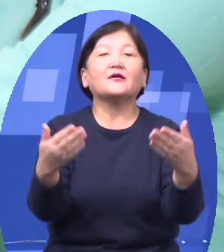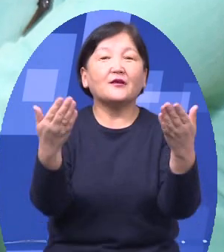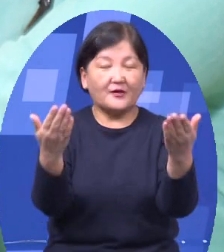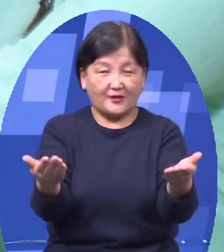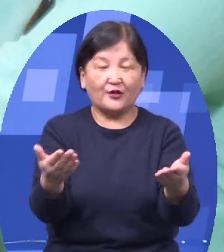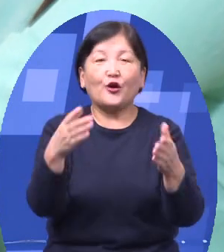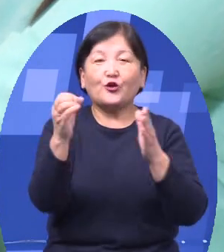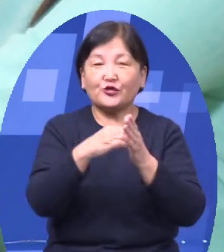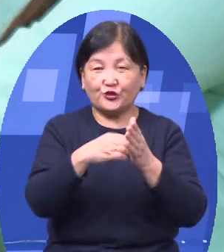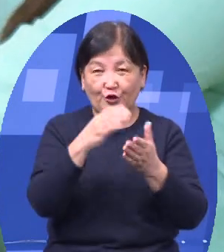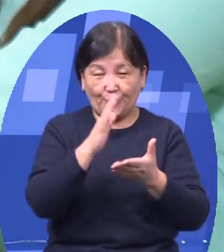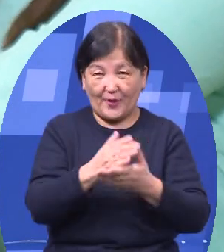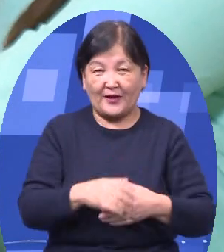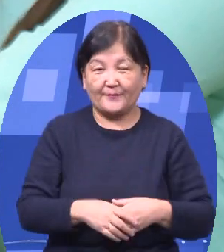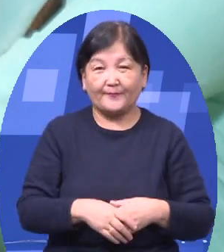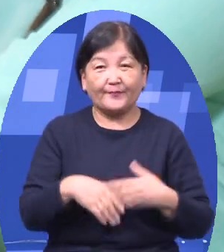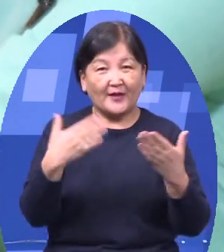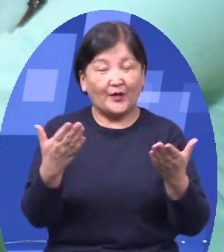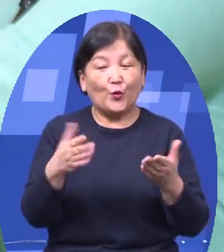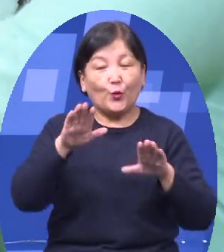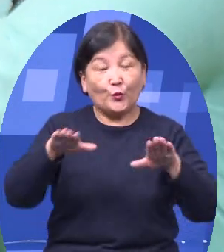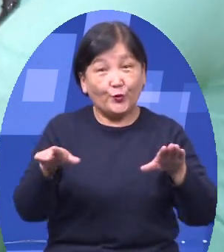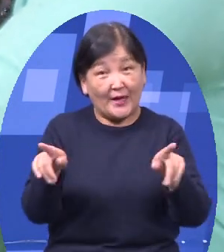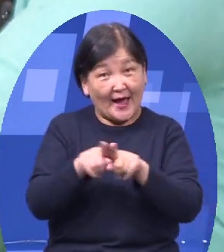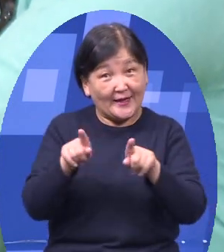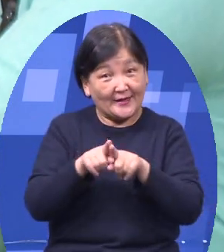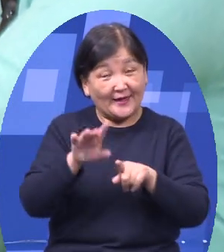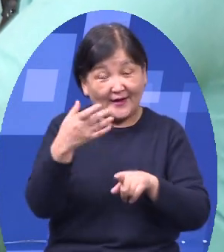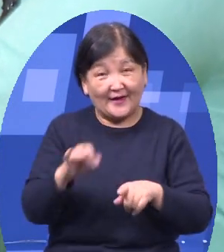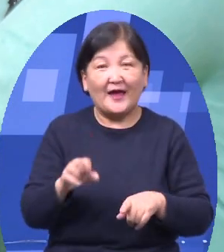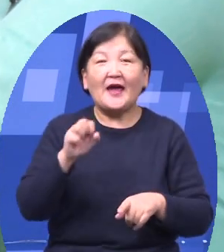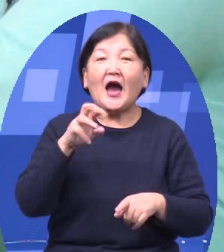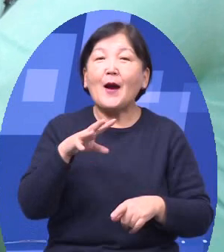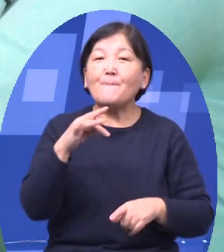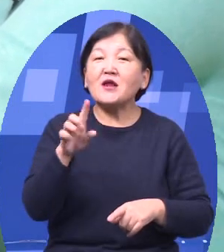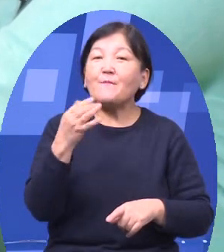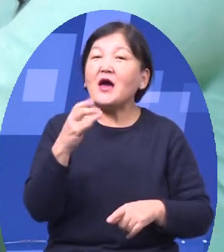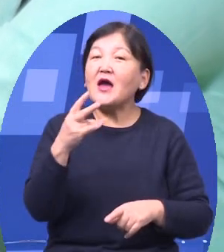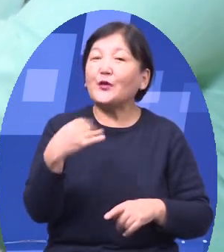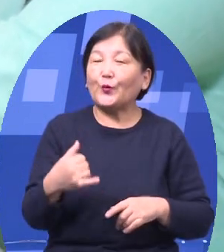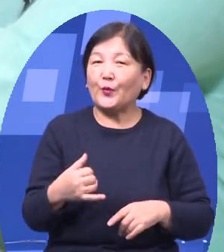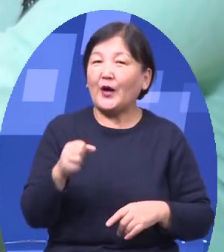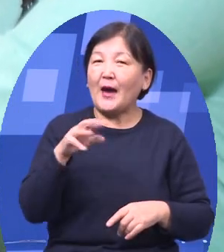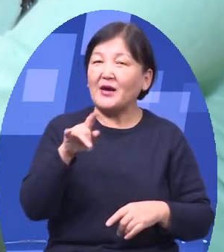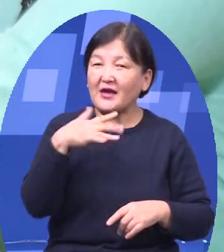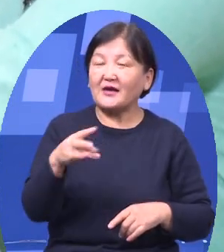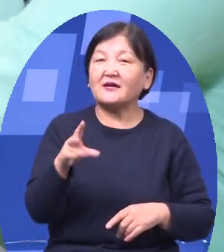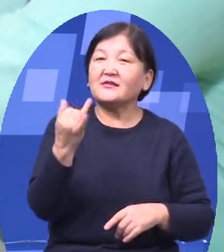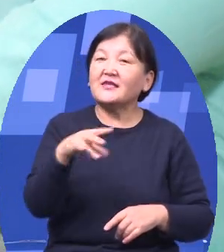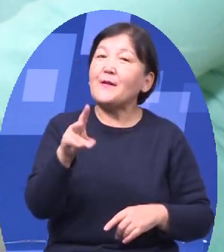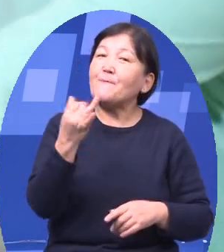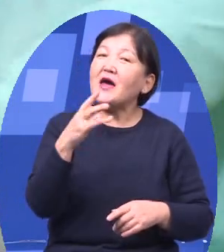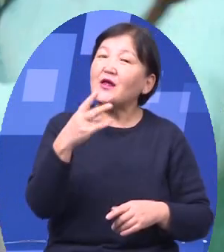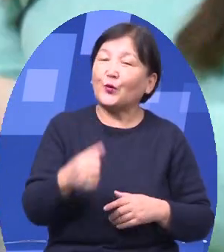За, ойлголоо. Хүүхдүүдээ та нар дагаад хийгээрэй. Амар байна уу? Амархан сайн байна аа. Та сайхан шинэлж байна уу?